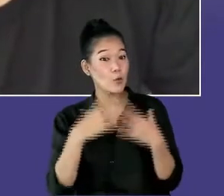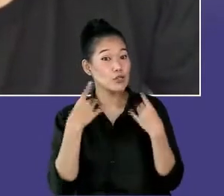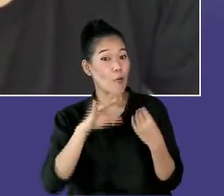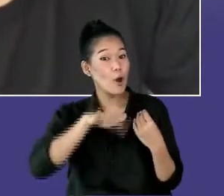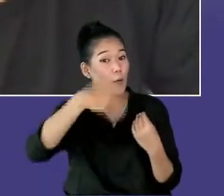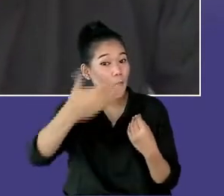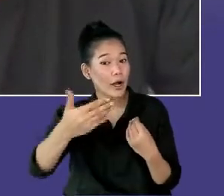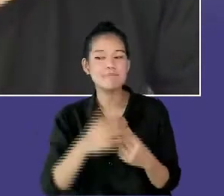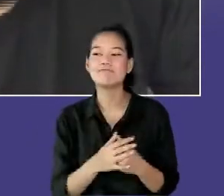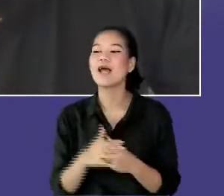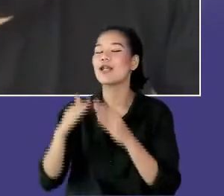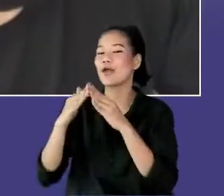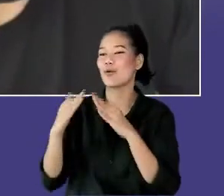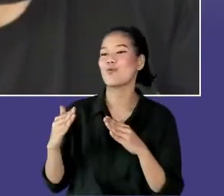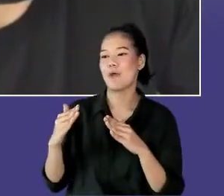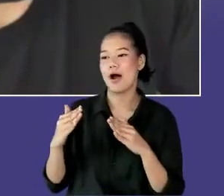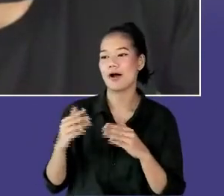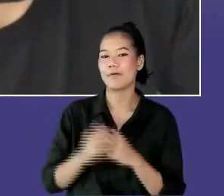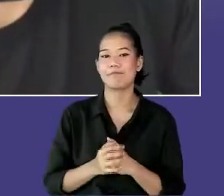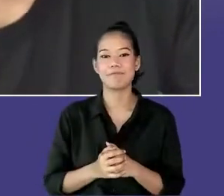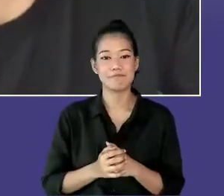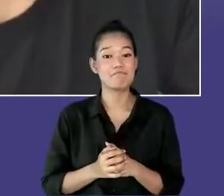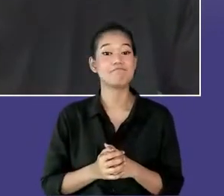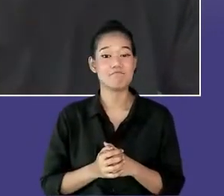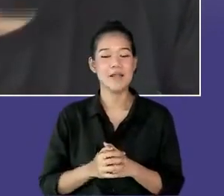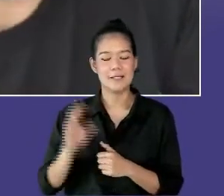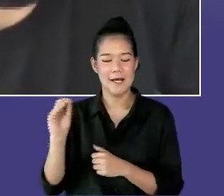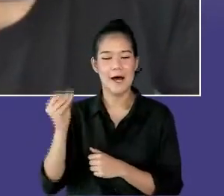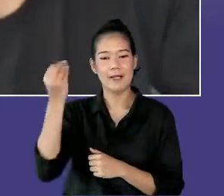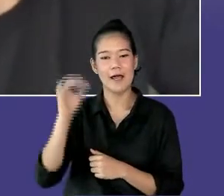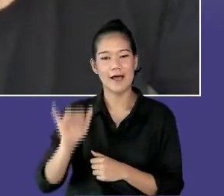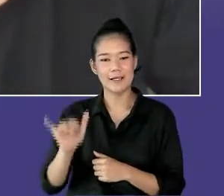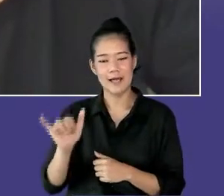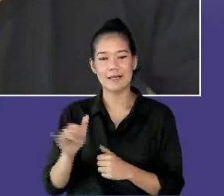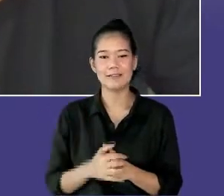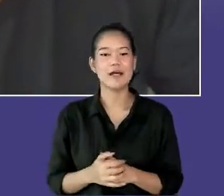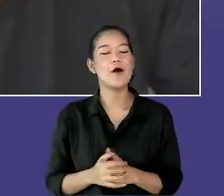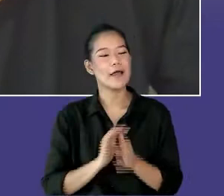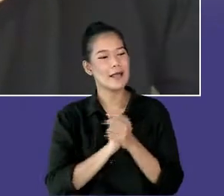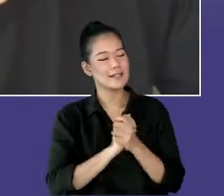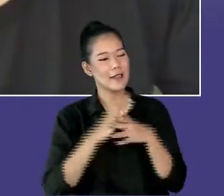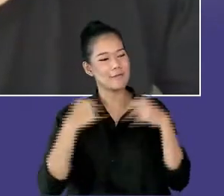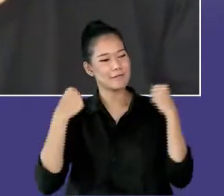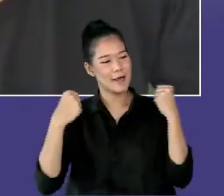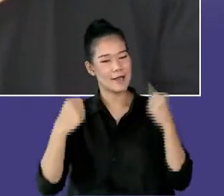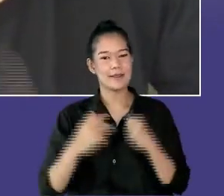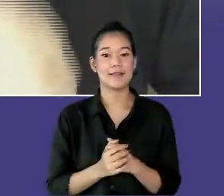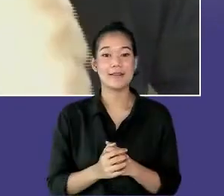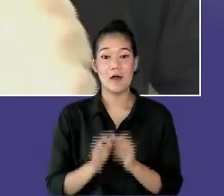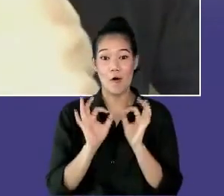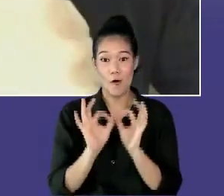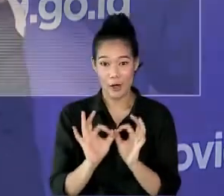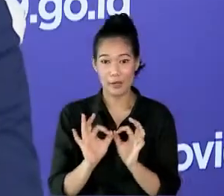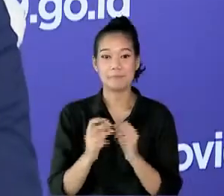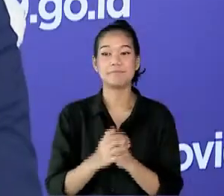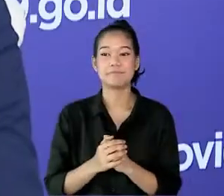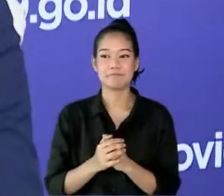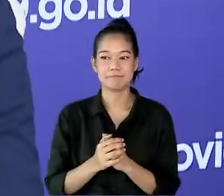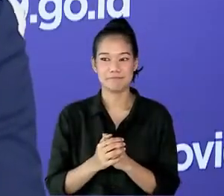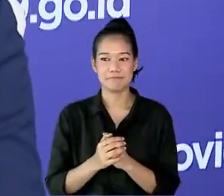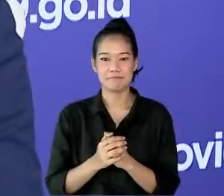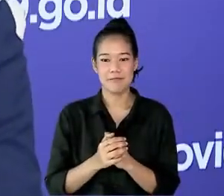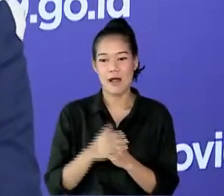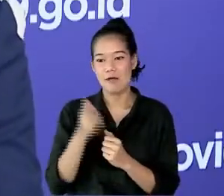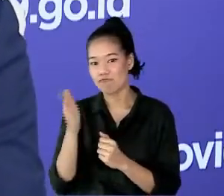Jawa? Di rumah. Di rumah ya? Di Jakarta ya. Oke, salam sehat. Dan sebelum ke